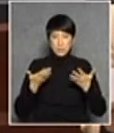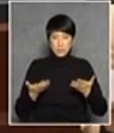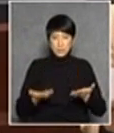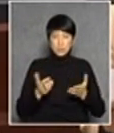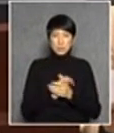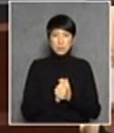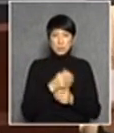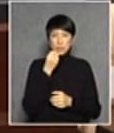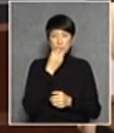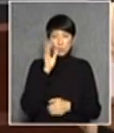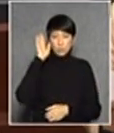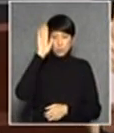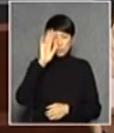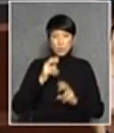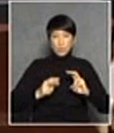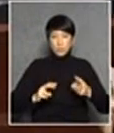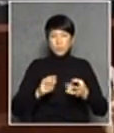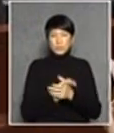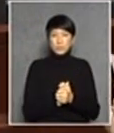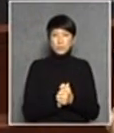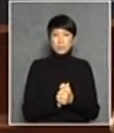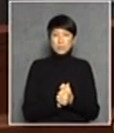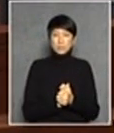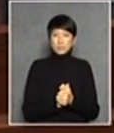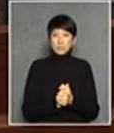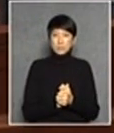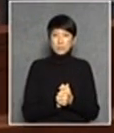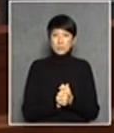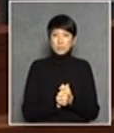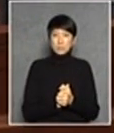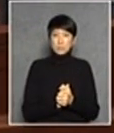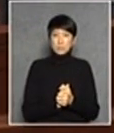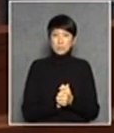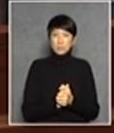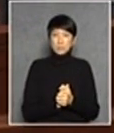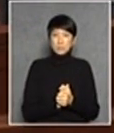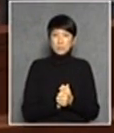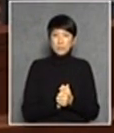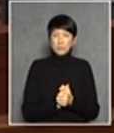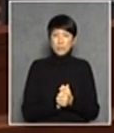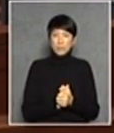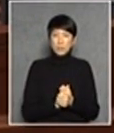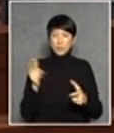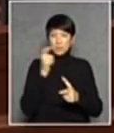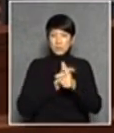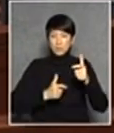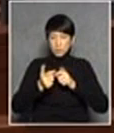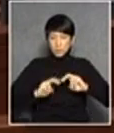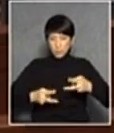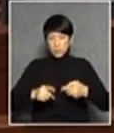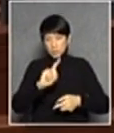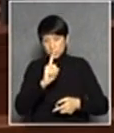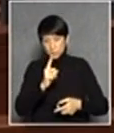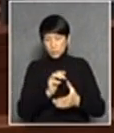哋香港未來發展，即係究竟個產業高增值產業何去何從？大